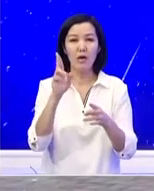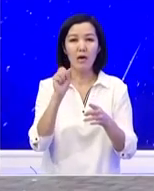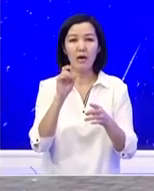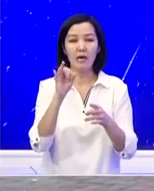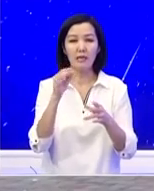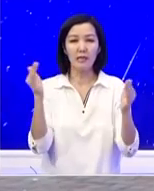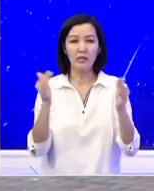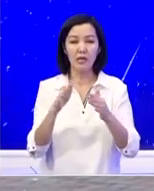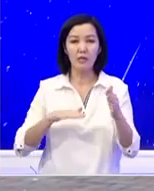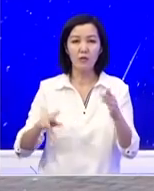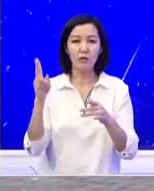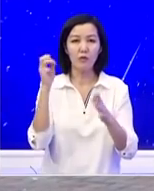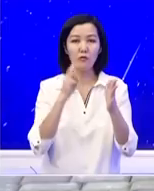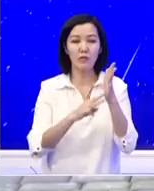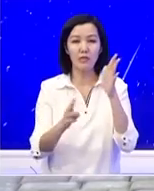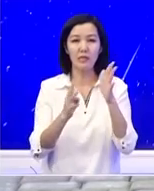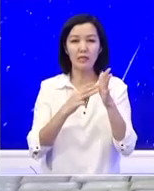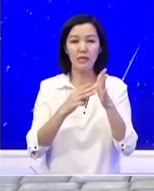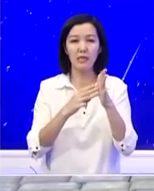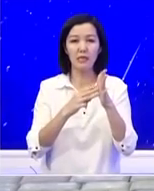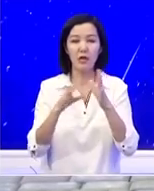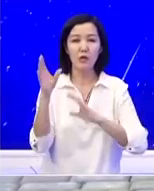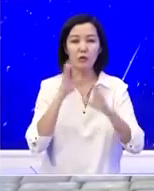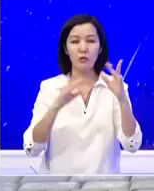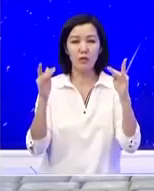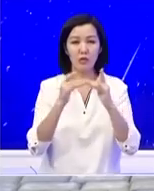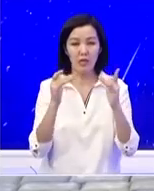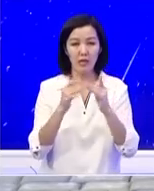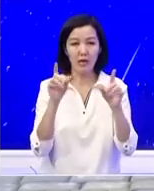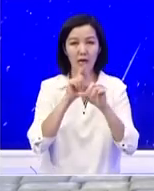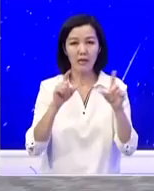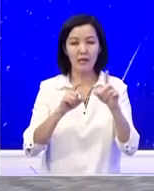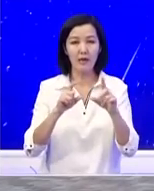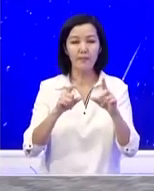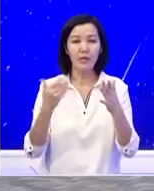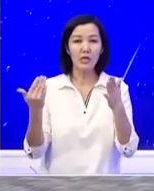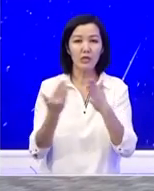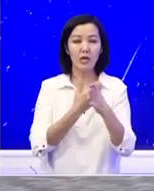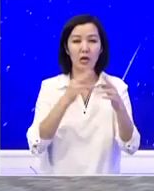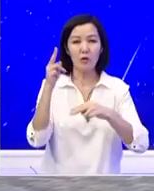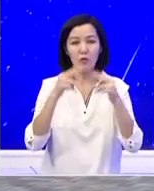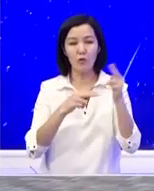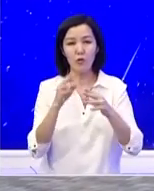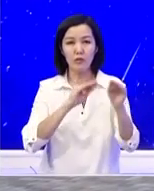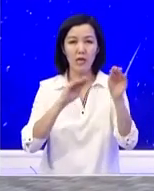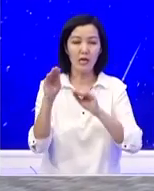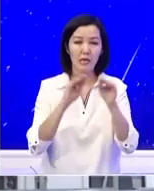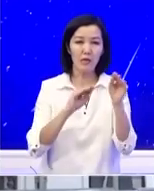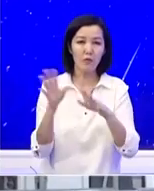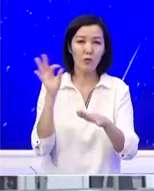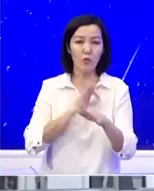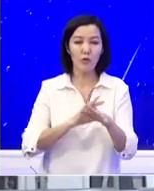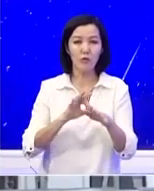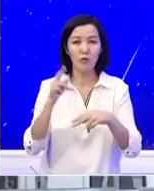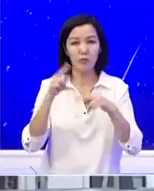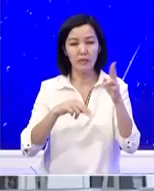шағын ауданындағы 288 орындық студенттік жатақхана. Ғимарат заманауи құрылыс және әрлеу әдістерін қолдана